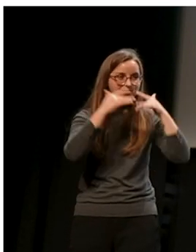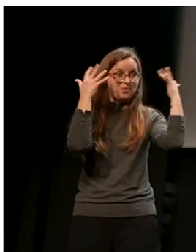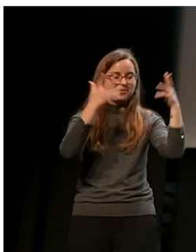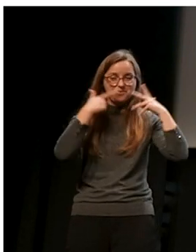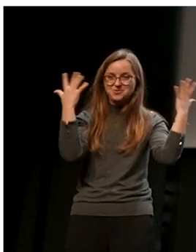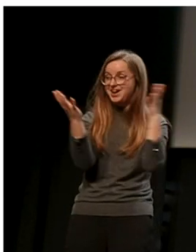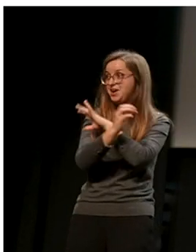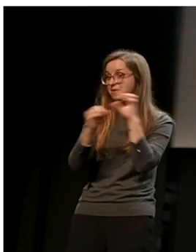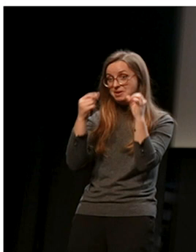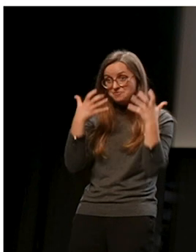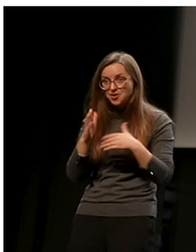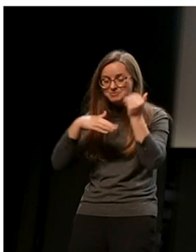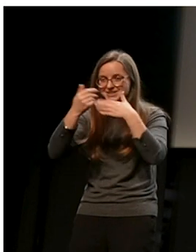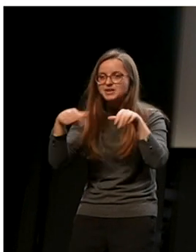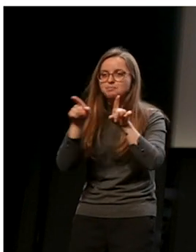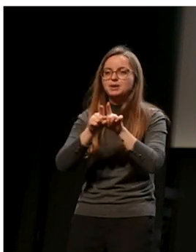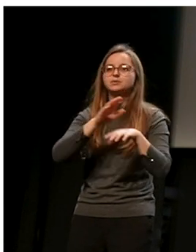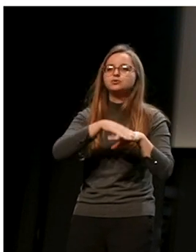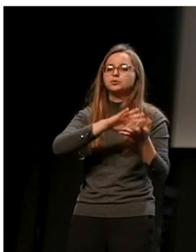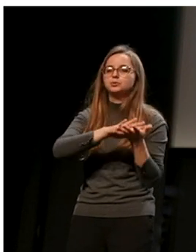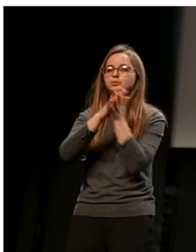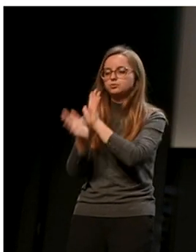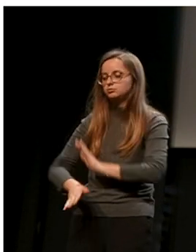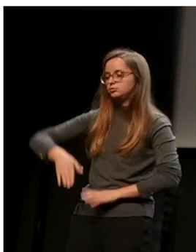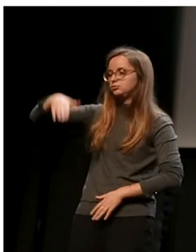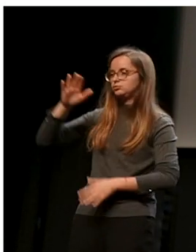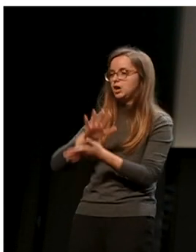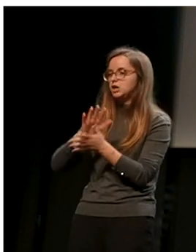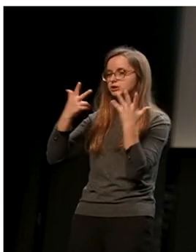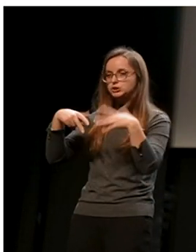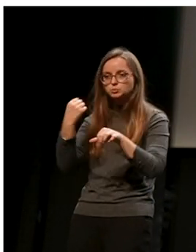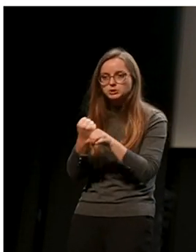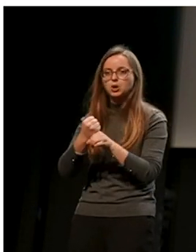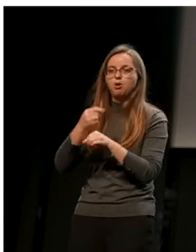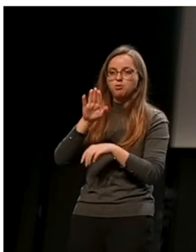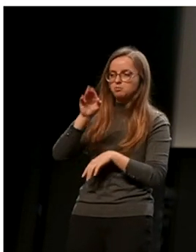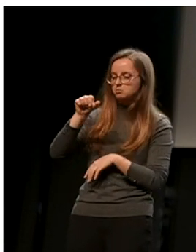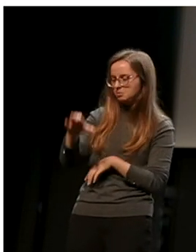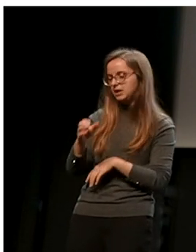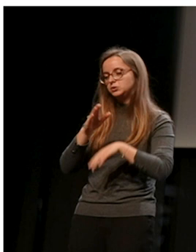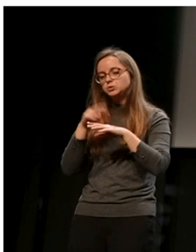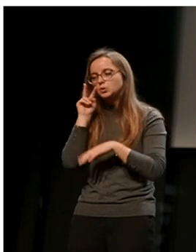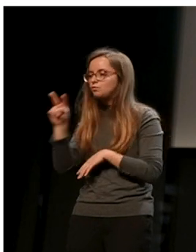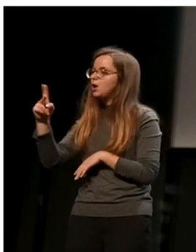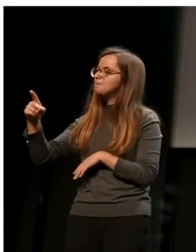d'arriver au bac, la PAO commence à se développer, en tout cas dans les établissements scolaires, et donc du coup, je